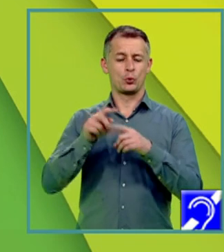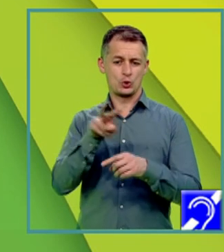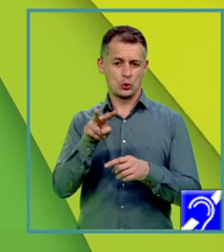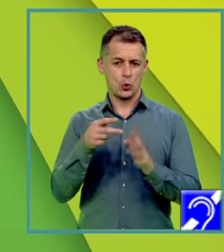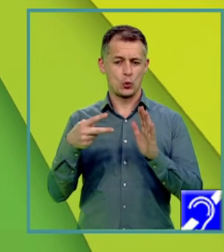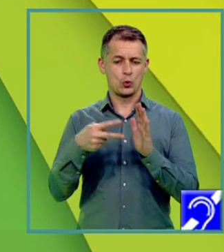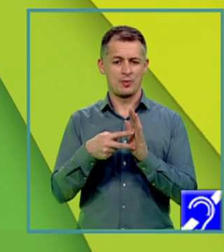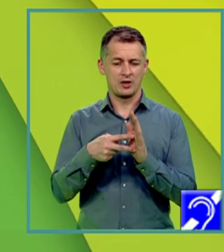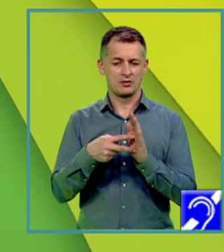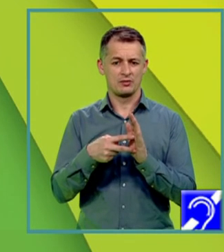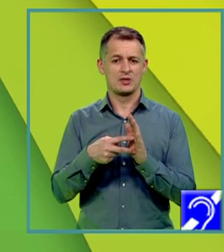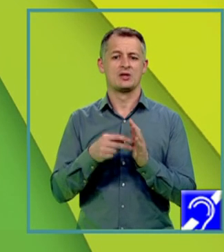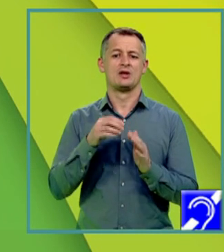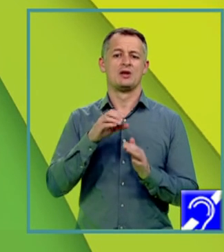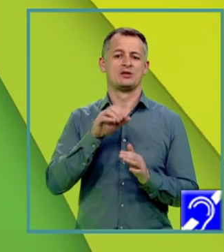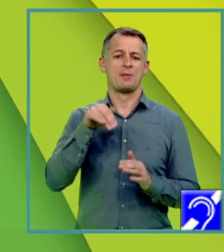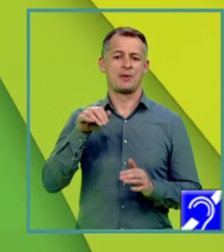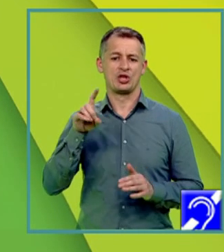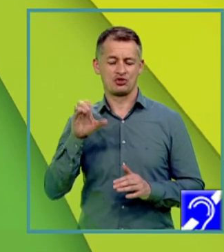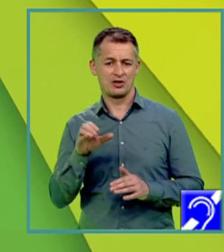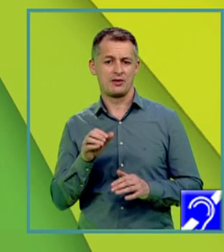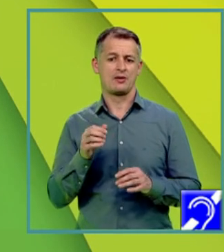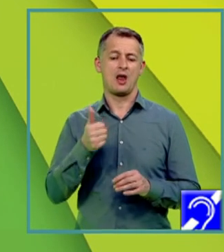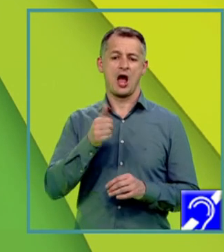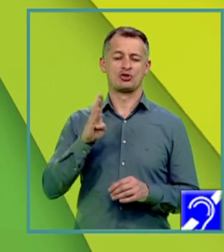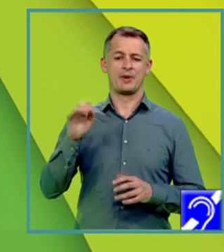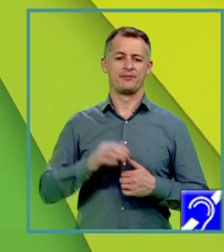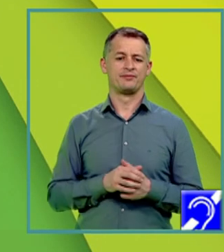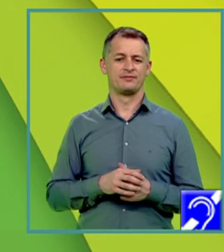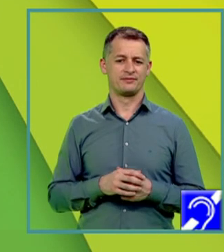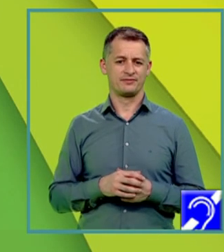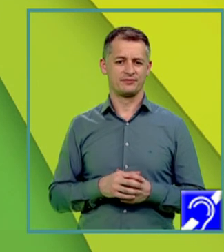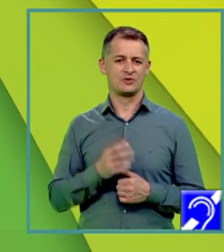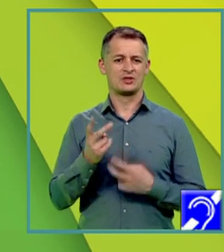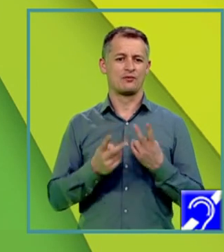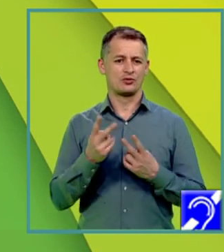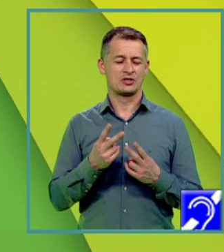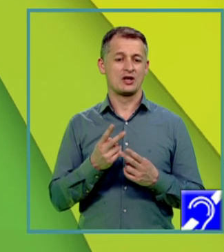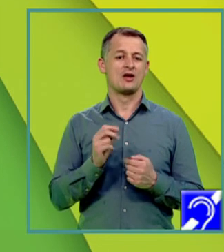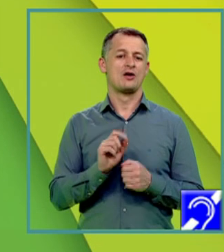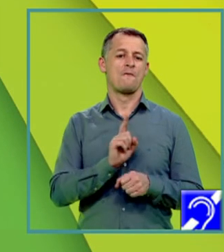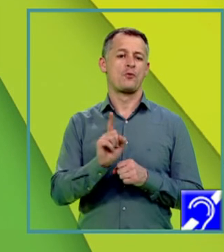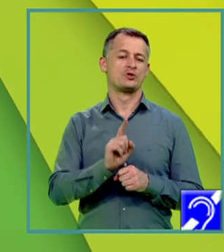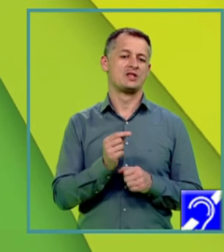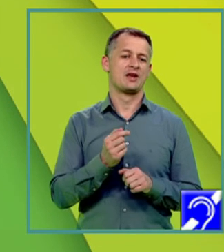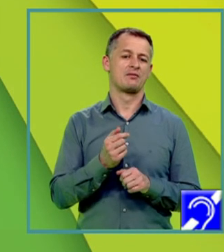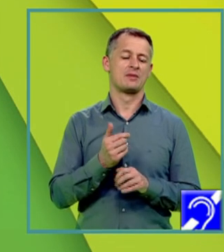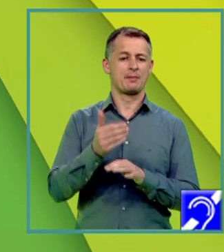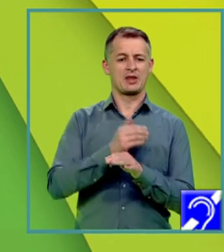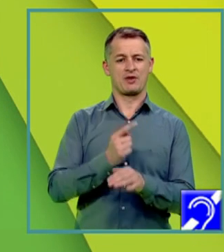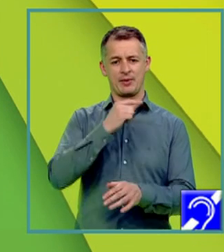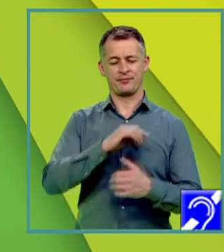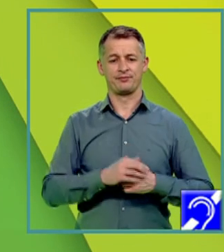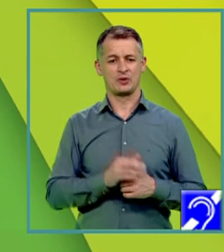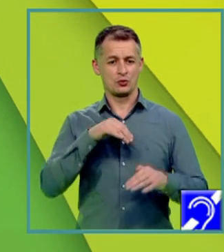împărțit la c m m d c dintre a și b Deci se face apelul funcției de aici funcției cmmdc psu